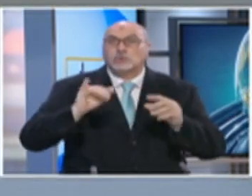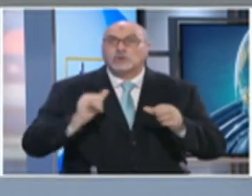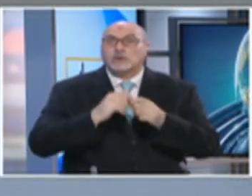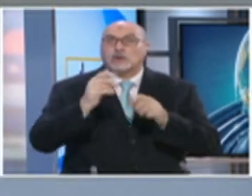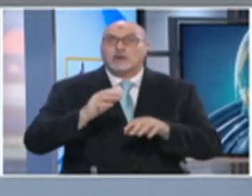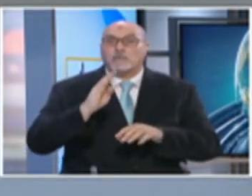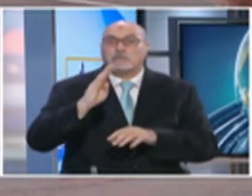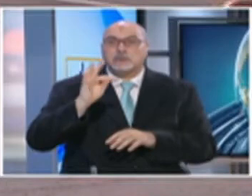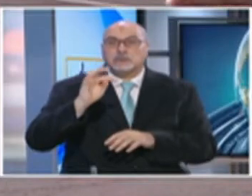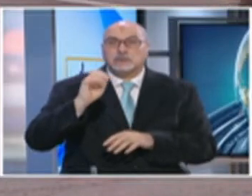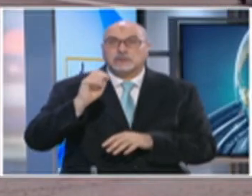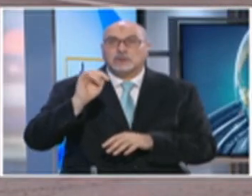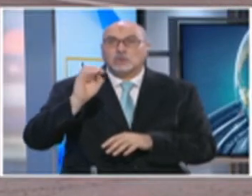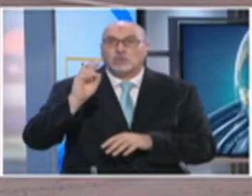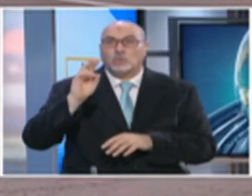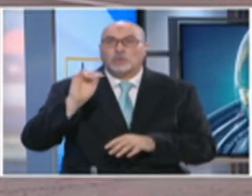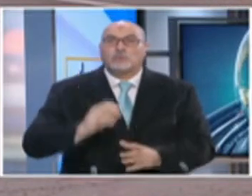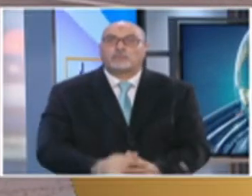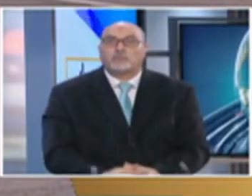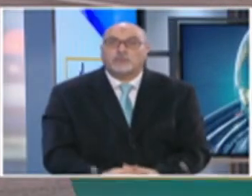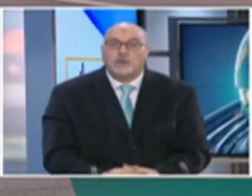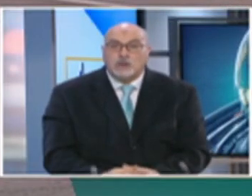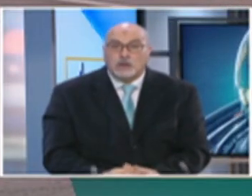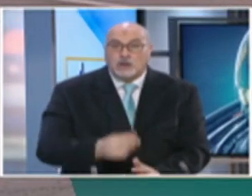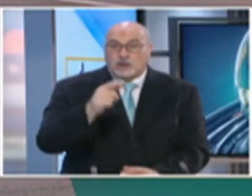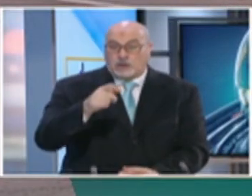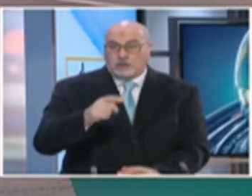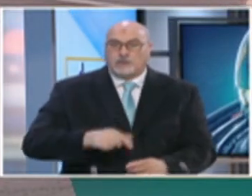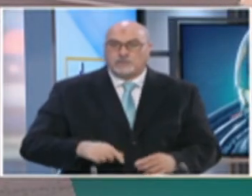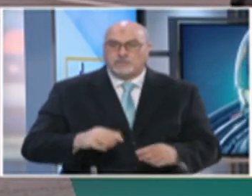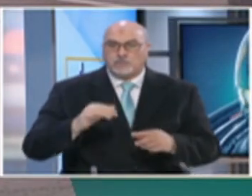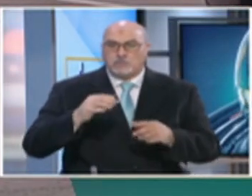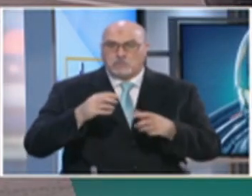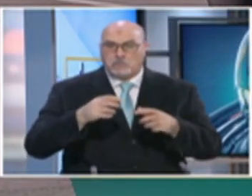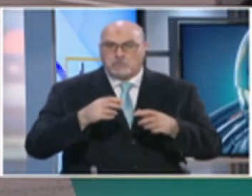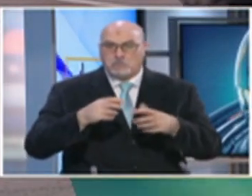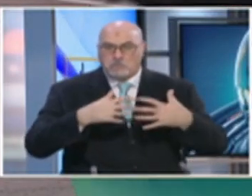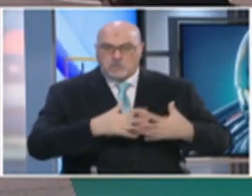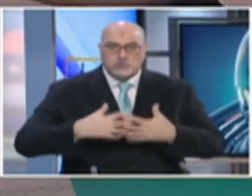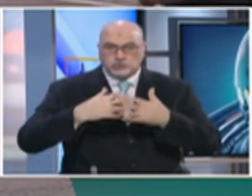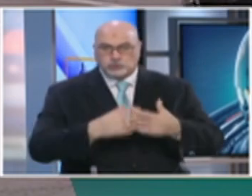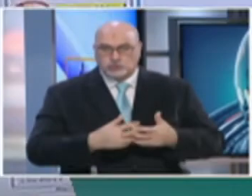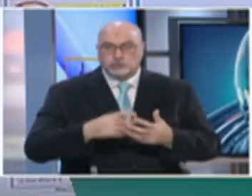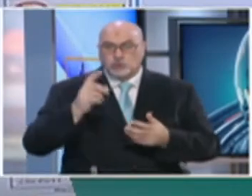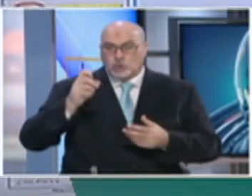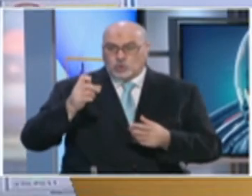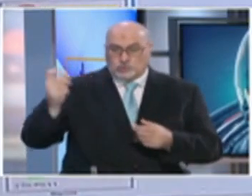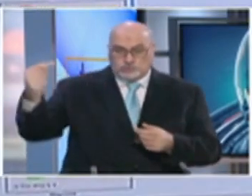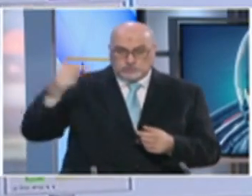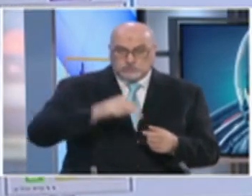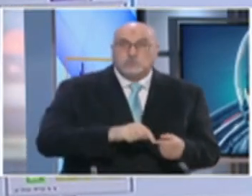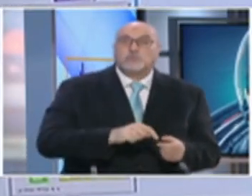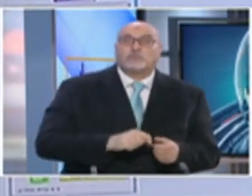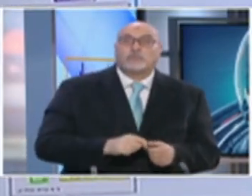لبطوة. 50,000 هذا دونك يفوتوا على ستاسيون تريتمون دو بوتابل باش نرسلوها لا سيور لا